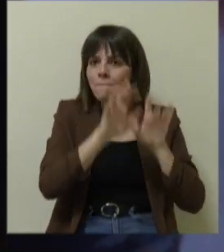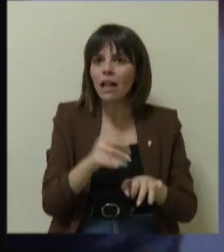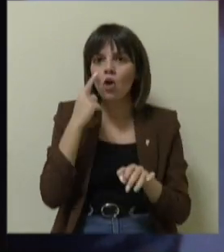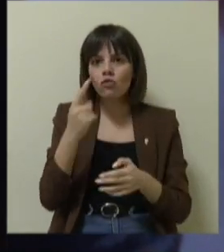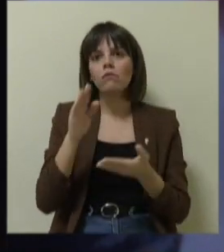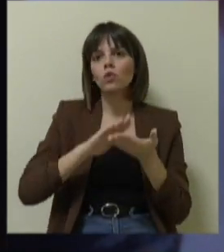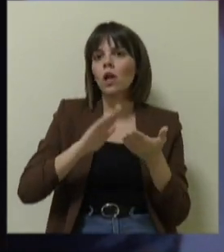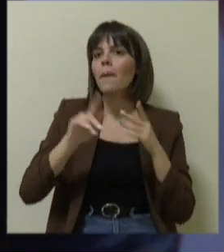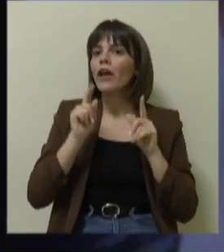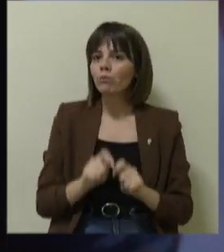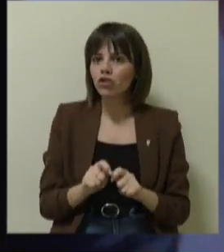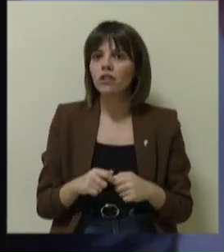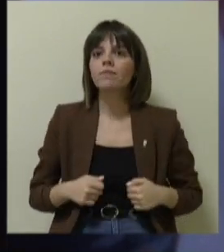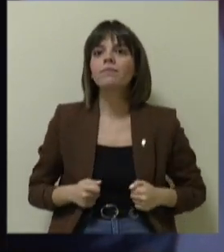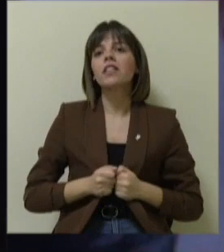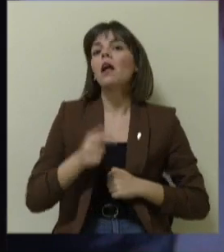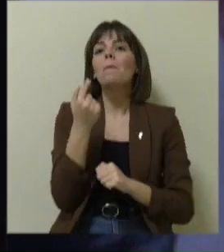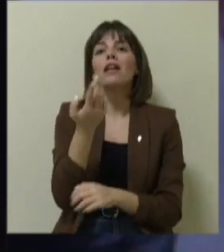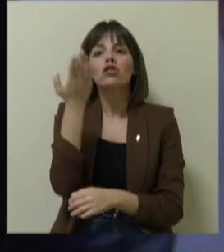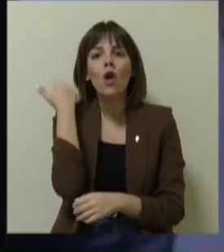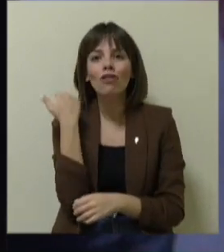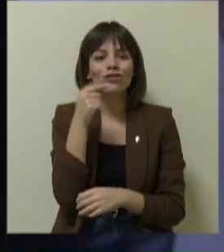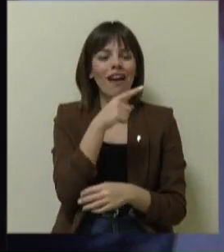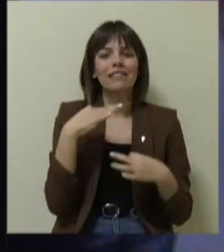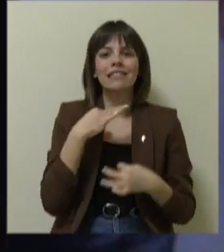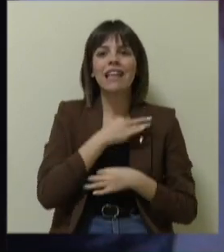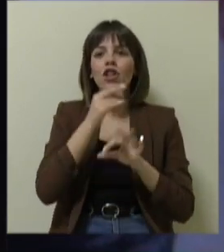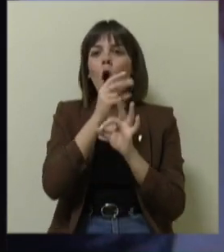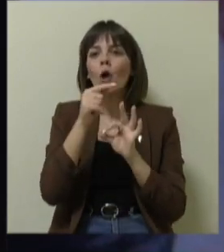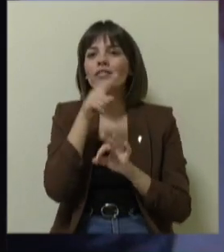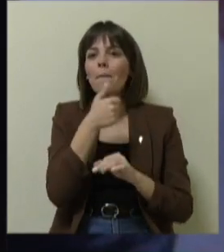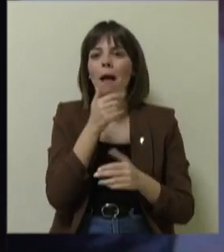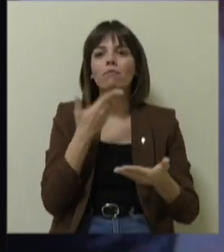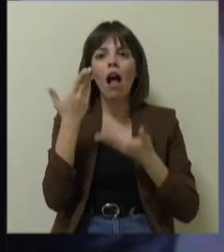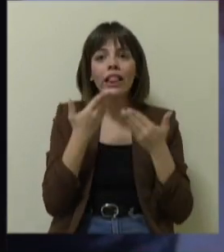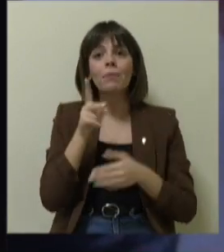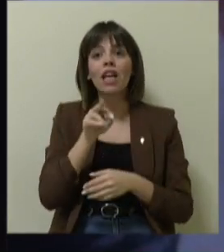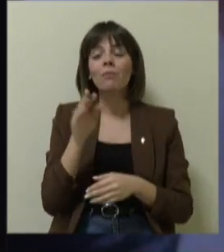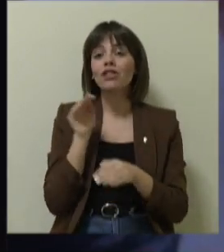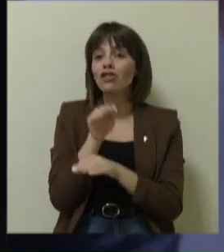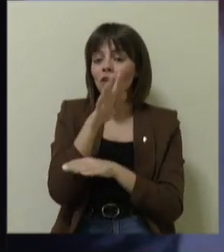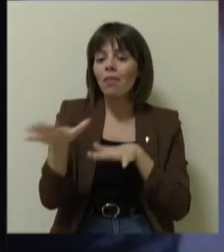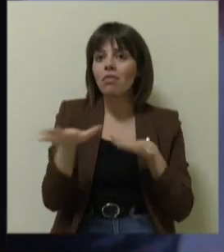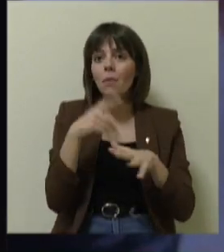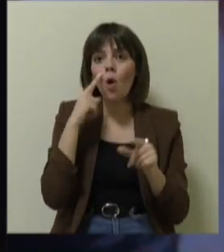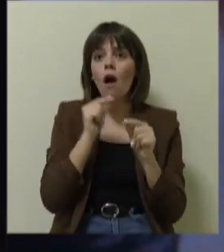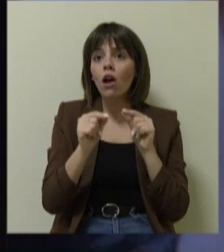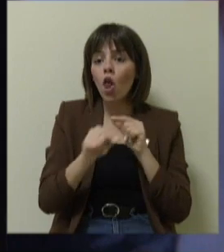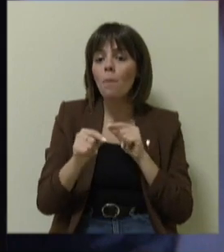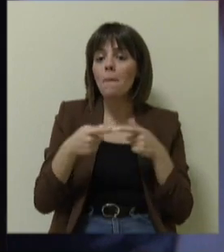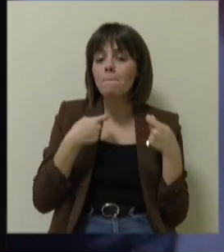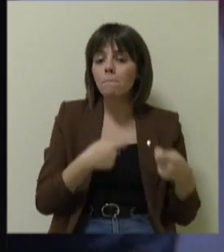güncelleyeceğiz. Biraz önce Sayın Öztrak'ın da dediği gibi yaşadığımız depremlerin ekonomik